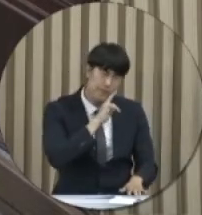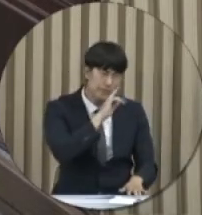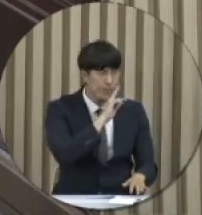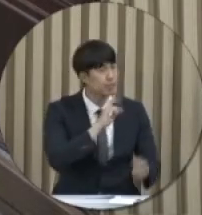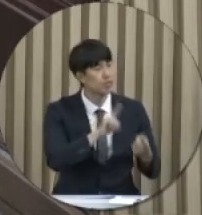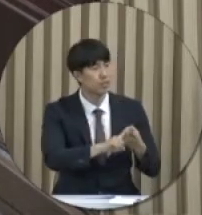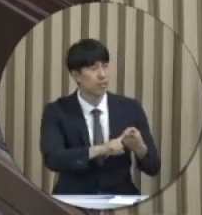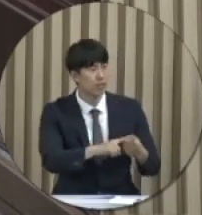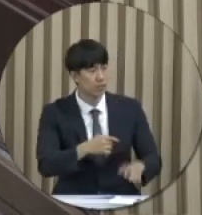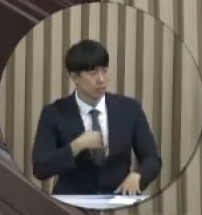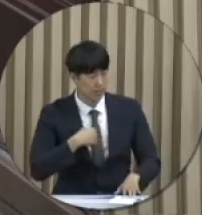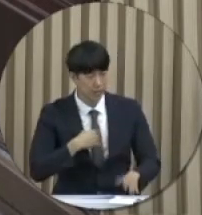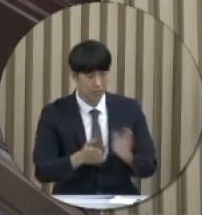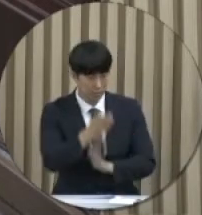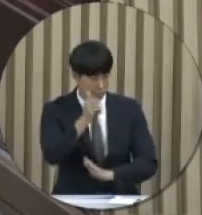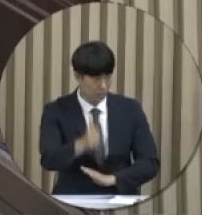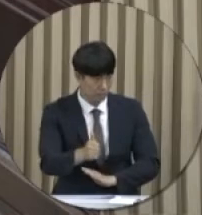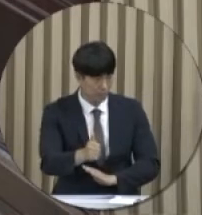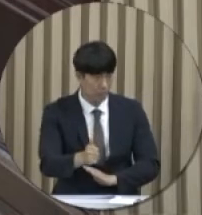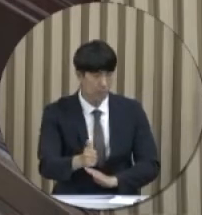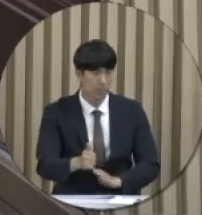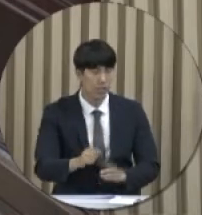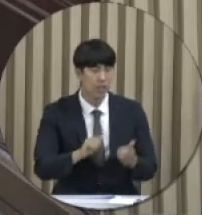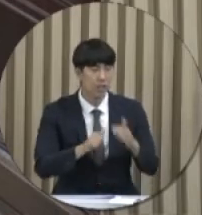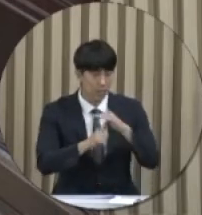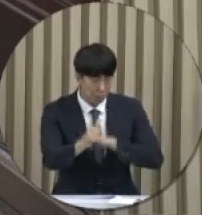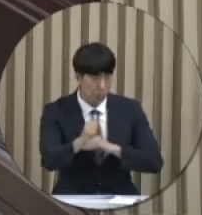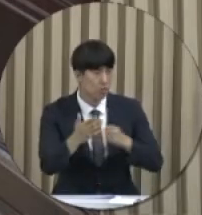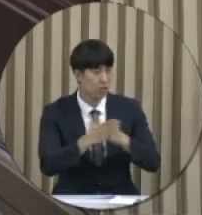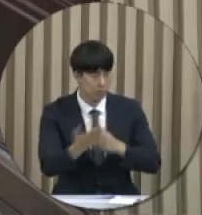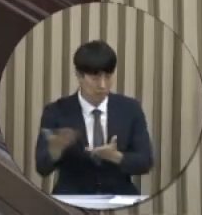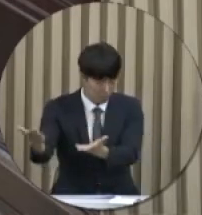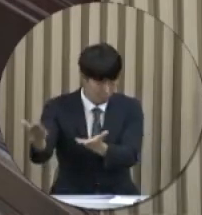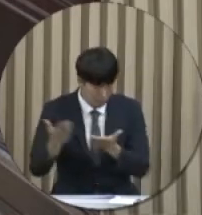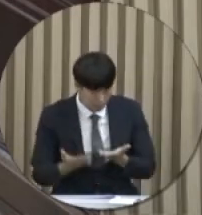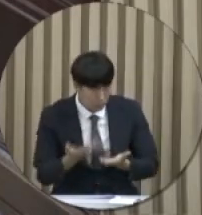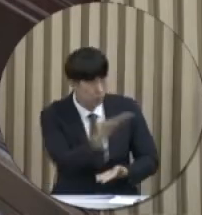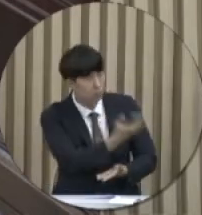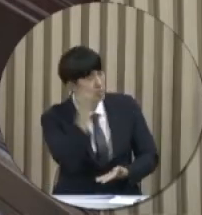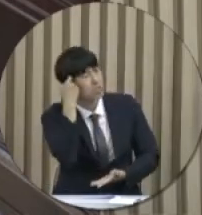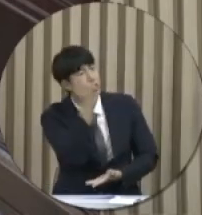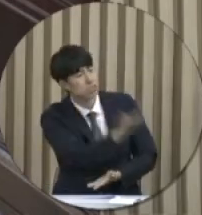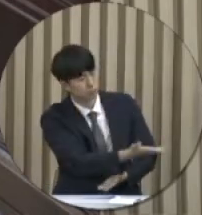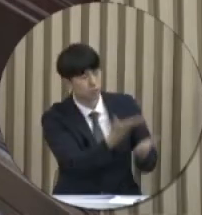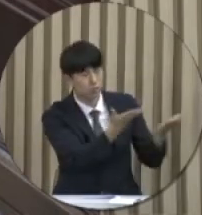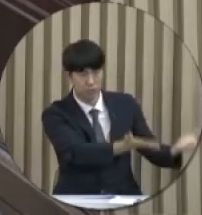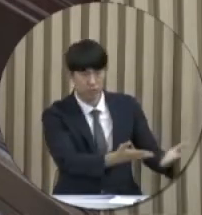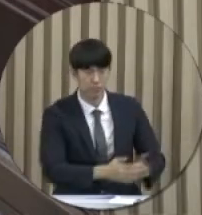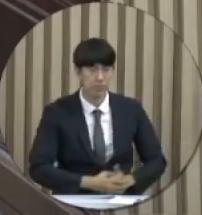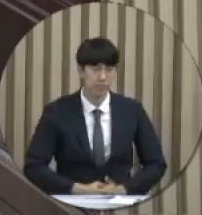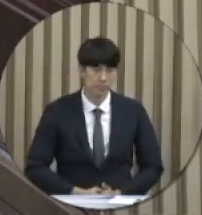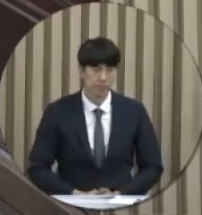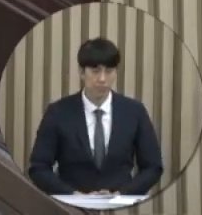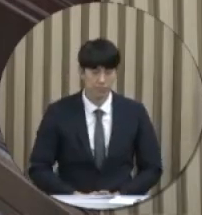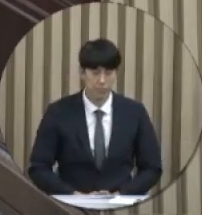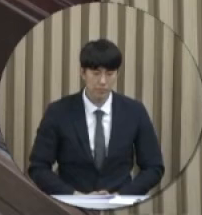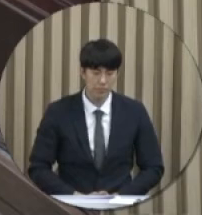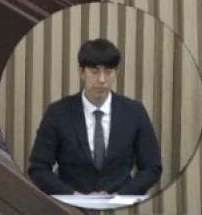제가 시민의 대표자이기 때문에 받아서 시장님께 질문을 드리는 이 자리를 통해서 하는